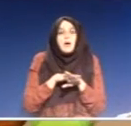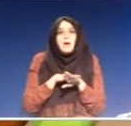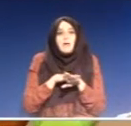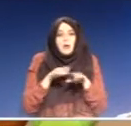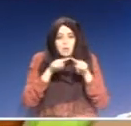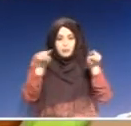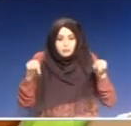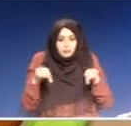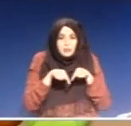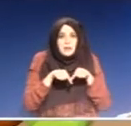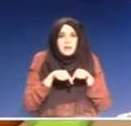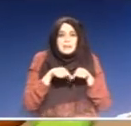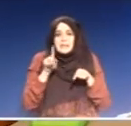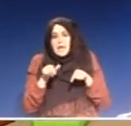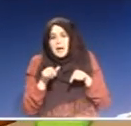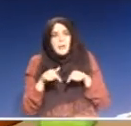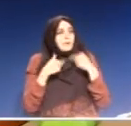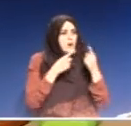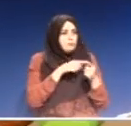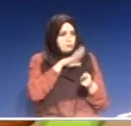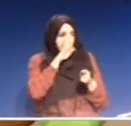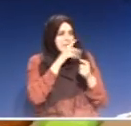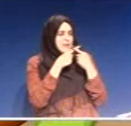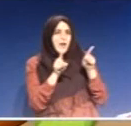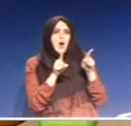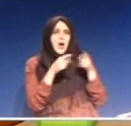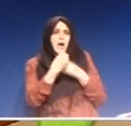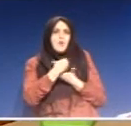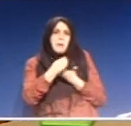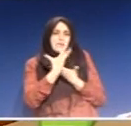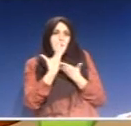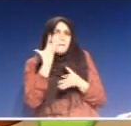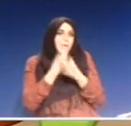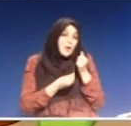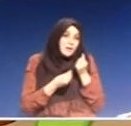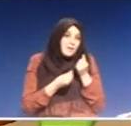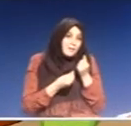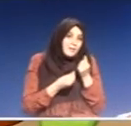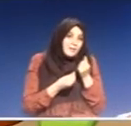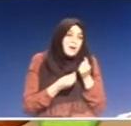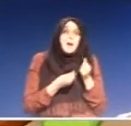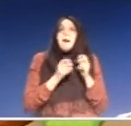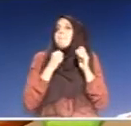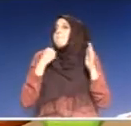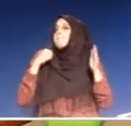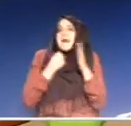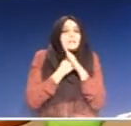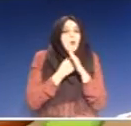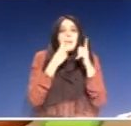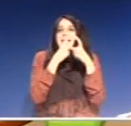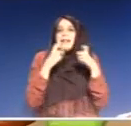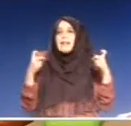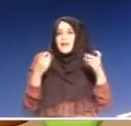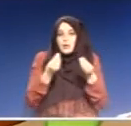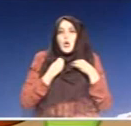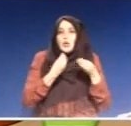طون دو متر كاري عنده كذا وكذا تلحق تما سي بوسيبل تكون ينير ولا حاجه بصح الا كاين رفدوا دي ديتاي لو ماكسيموم دو ديتاي هذوك